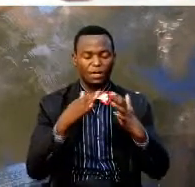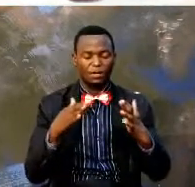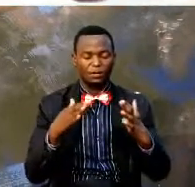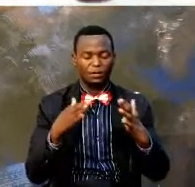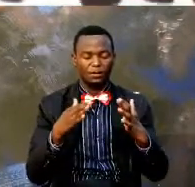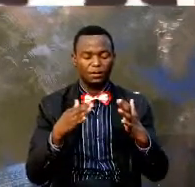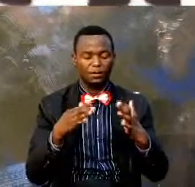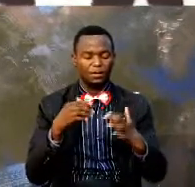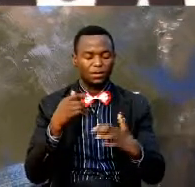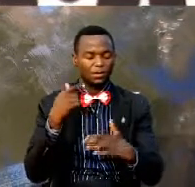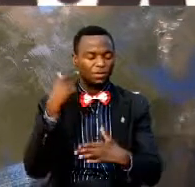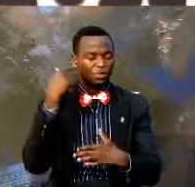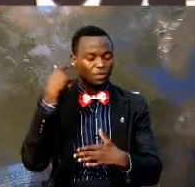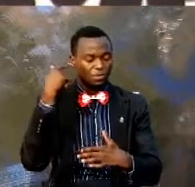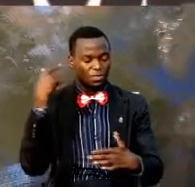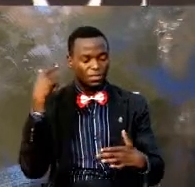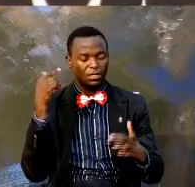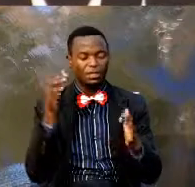Tushikilie na mkono wako.